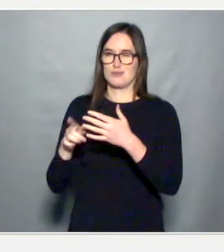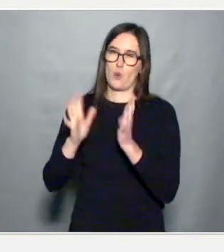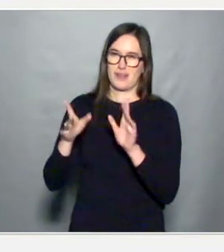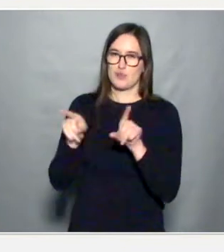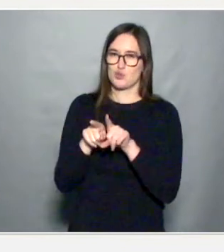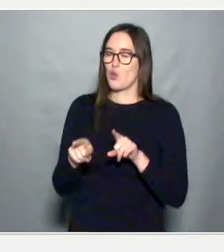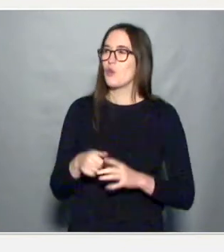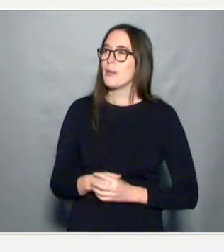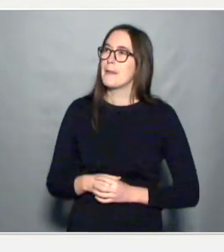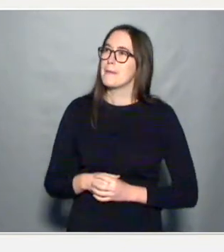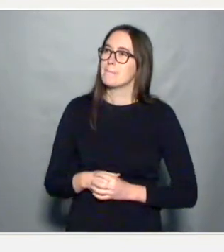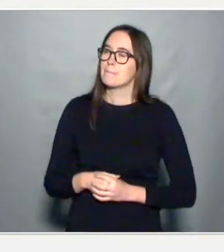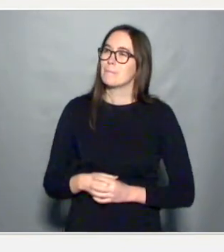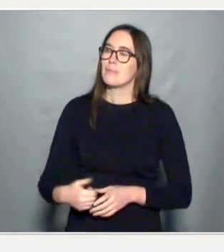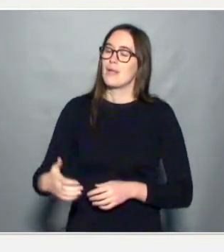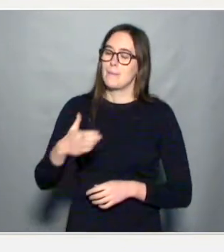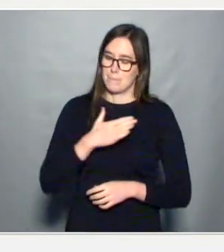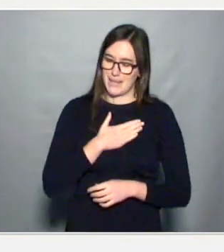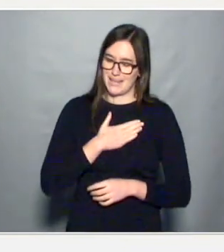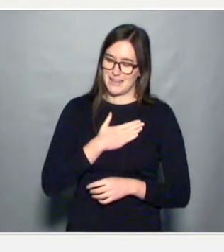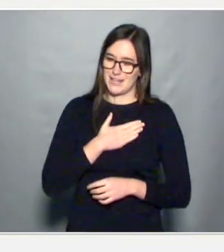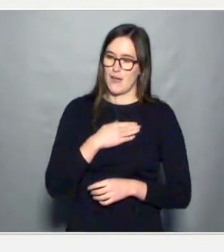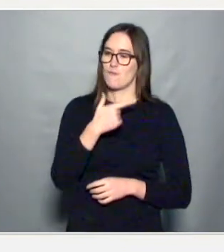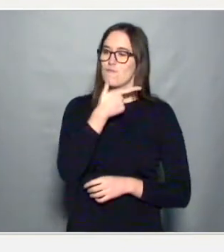här. Min